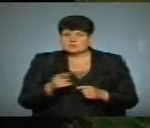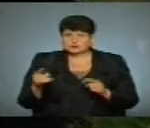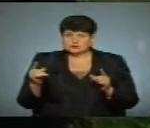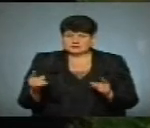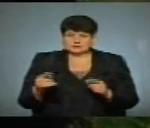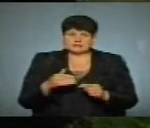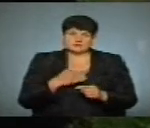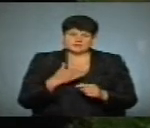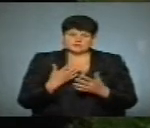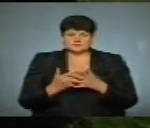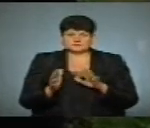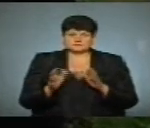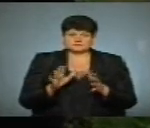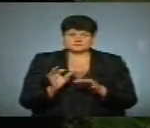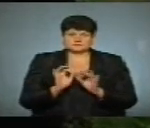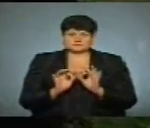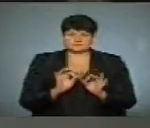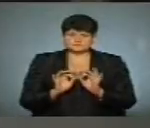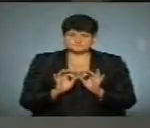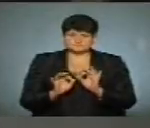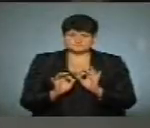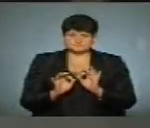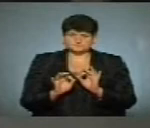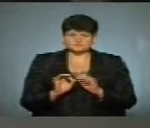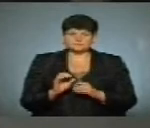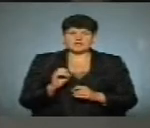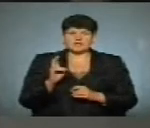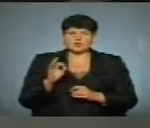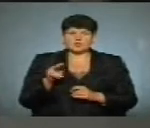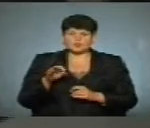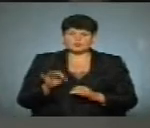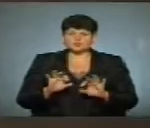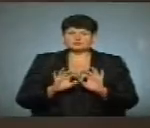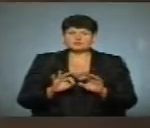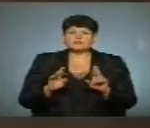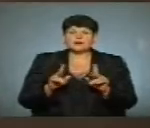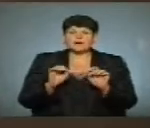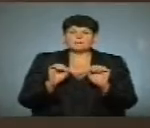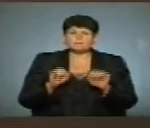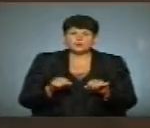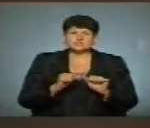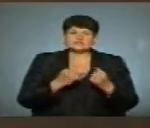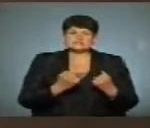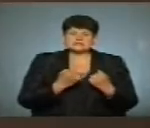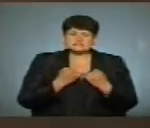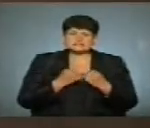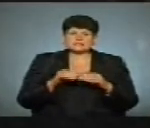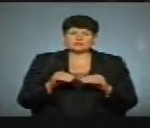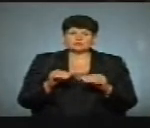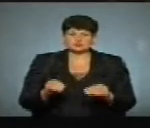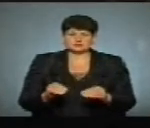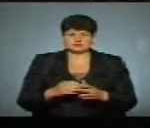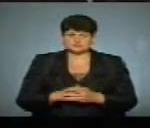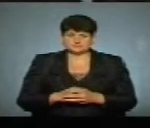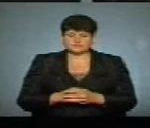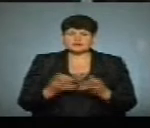температурні показники більш-менш вже стабілізувалися. Еколог Любомир Царик розповів, як можна захистити посіви від буревію. Треба